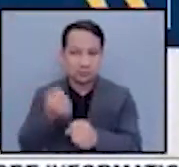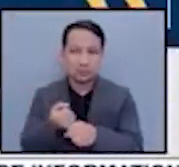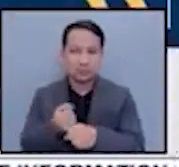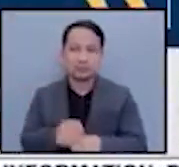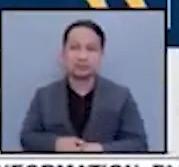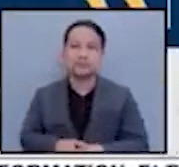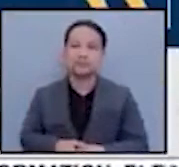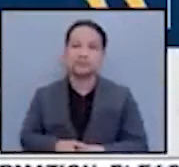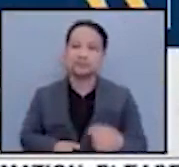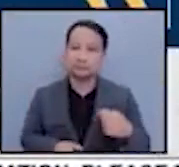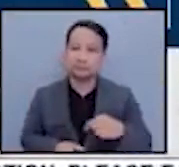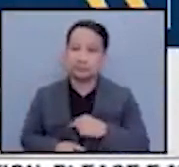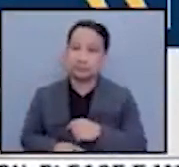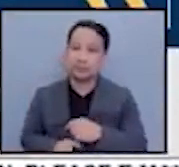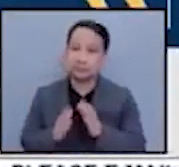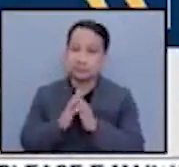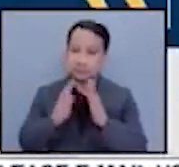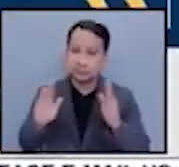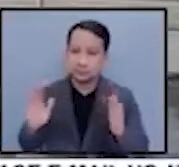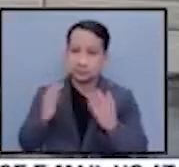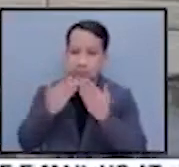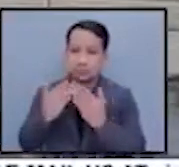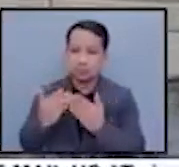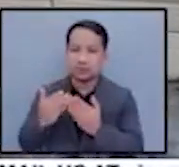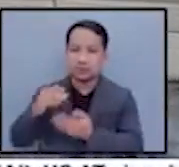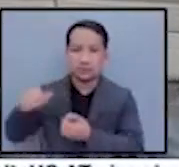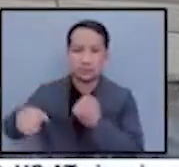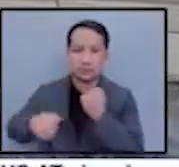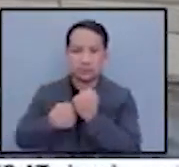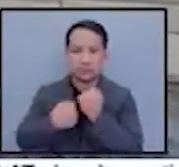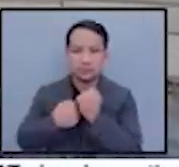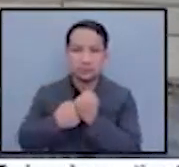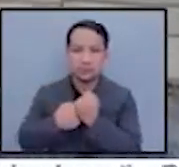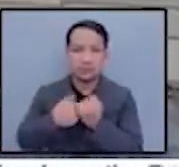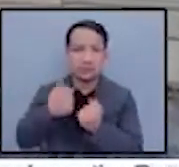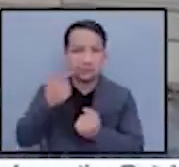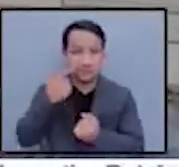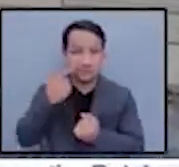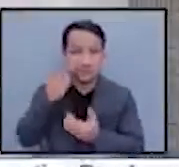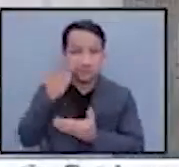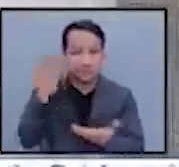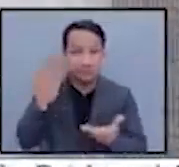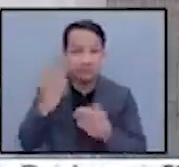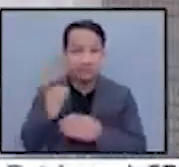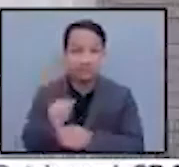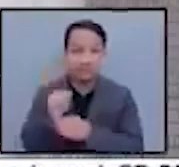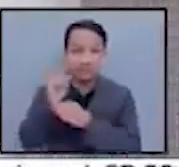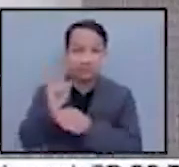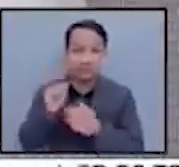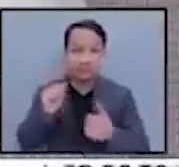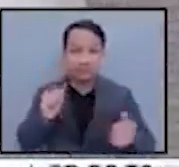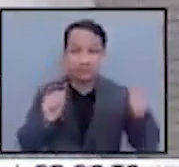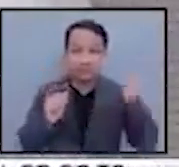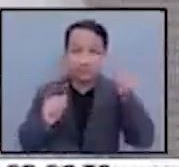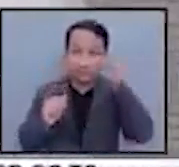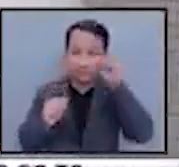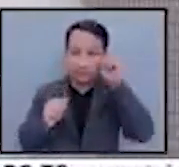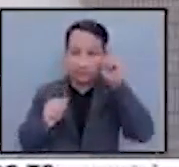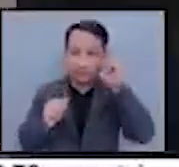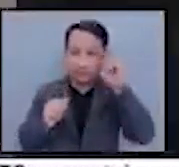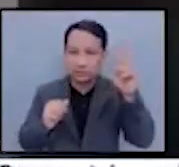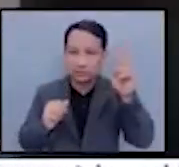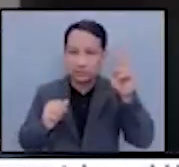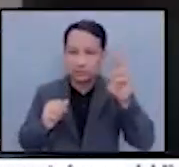Romualdez, malaking bagay ang pagsuportang ito ni Arroyo. Bukod kay Arroyo, inendorso na rin ni House Speaker Lord Alan Velasco si